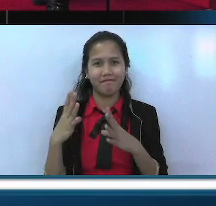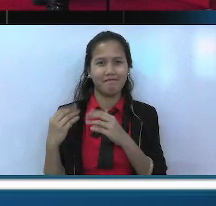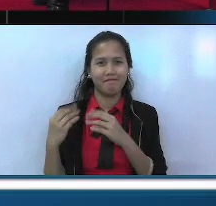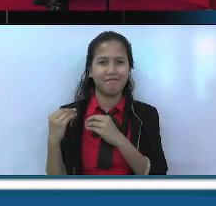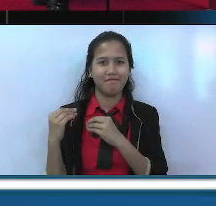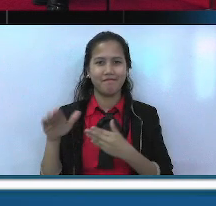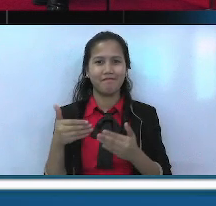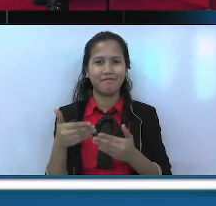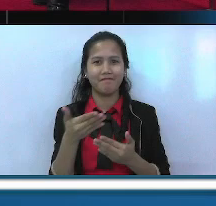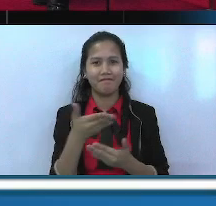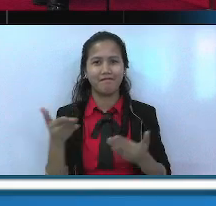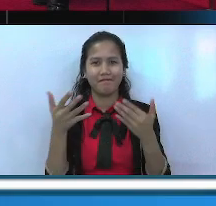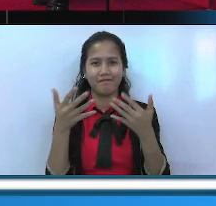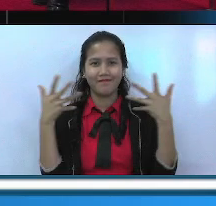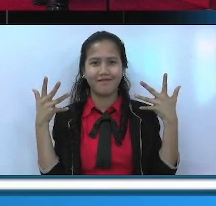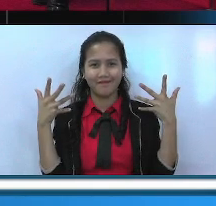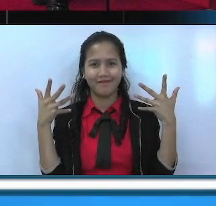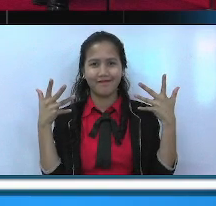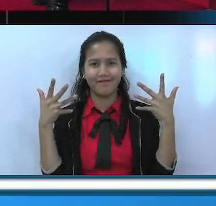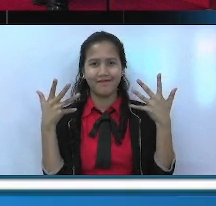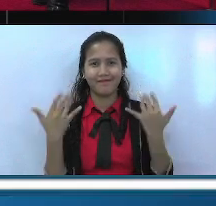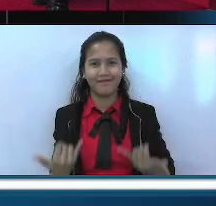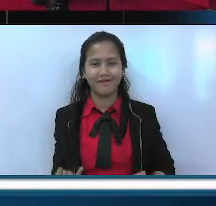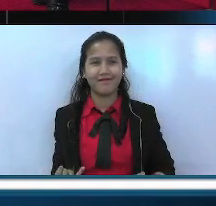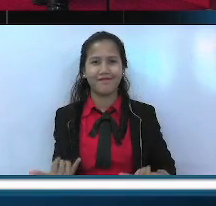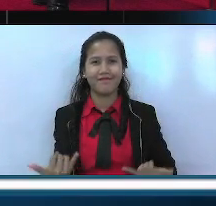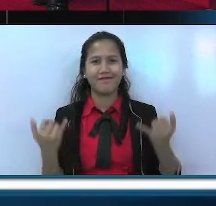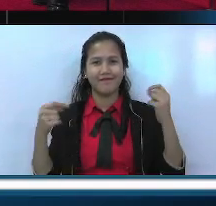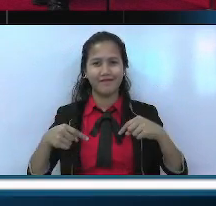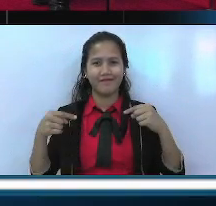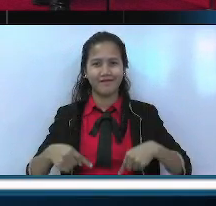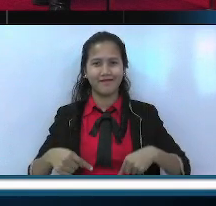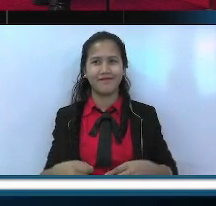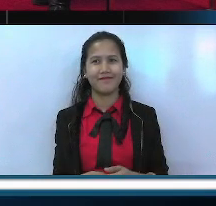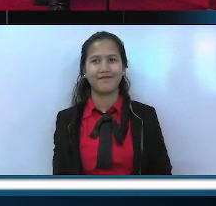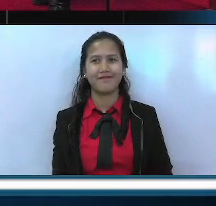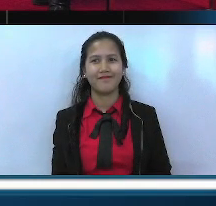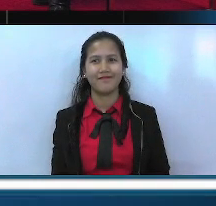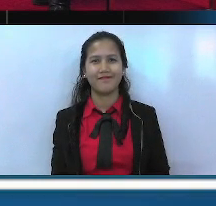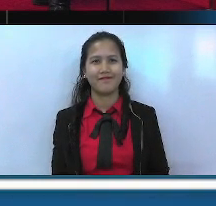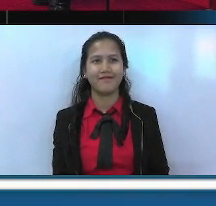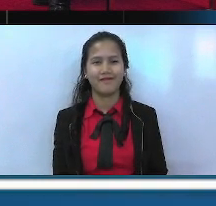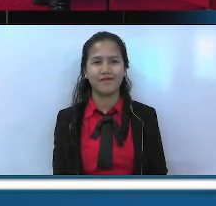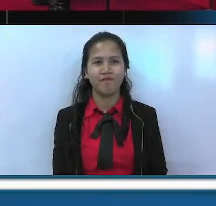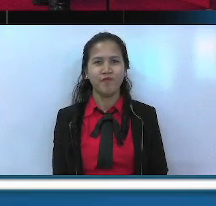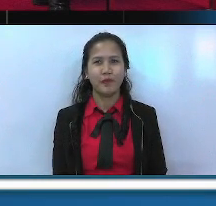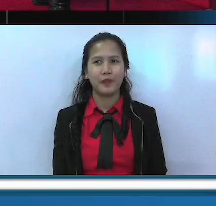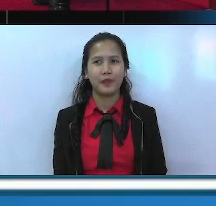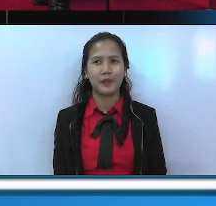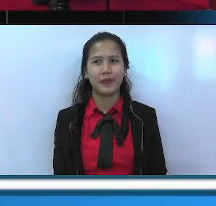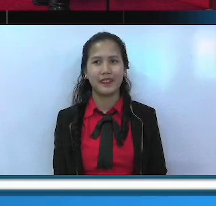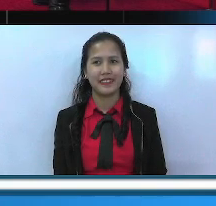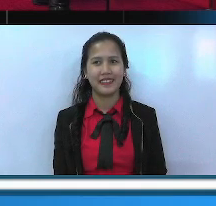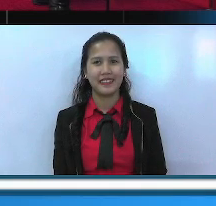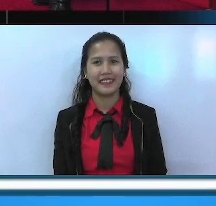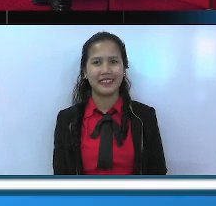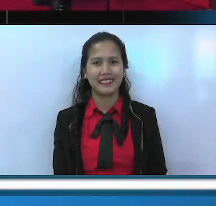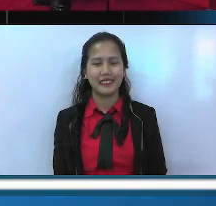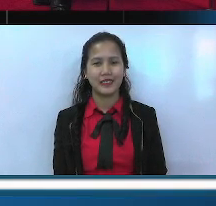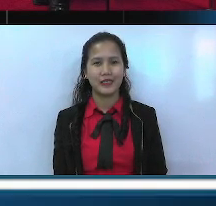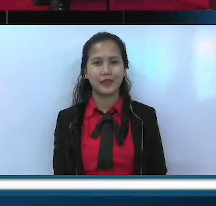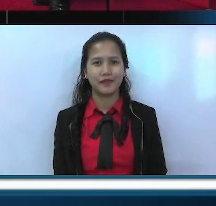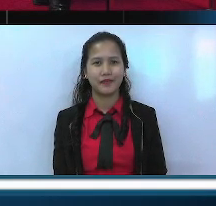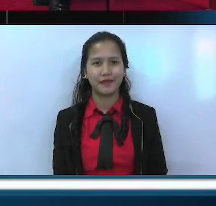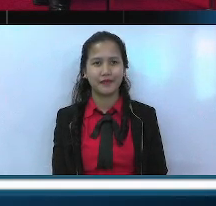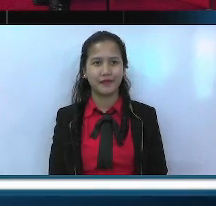sakit, tanggal ka ng face mask para ano. Yeah. Papogi lang yan. Sige, suot mo na lang ulit. Suot mo, balik mo. Hindi, alam nyo,